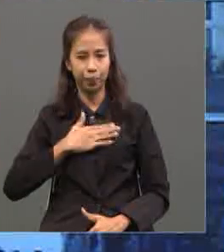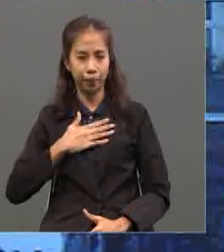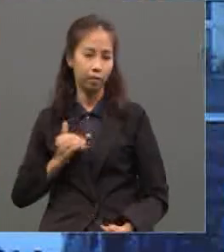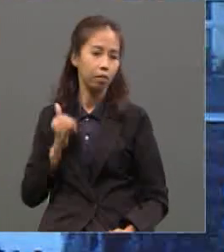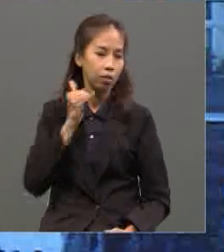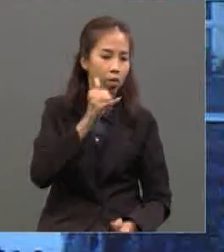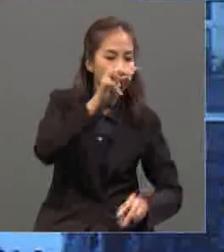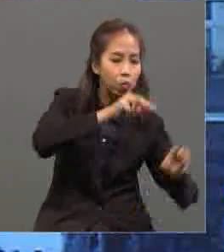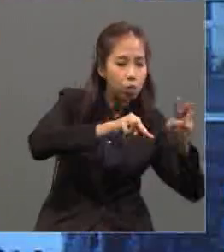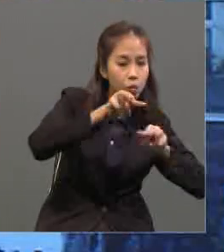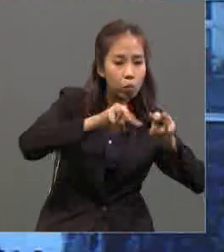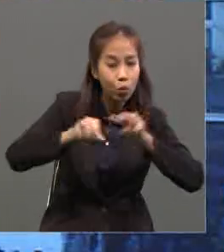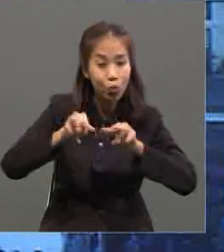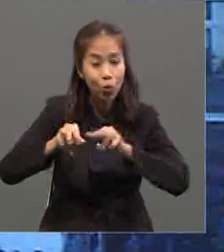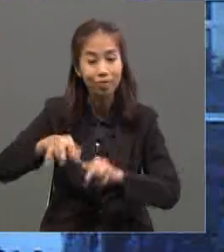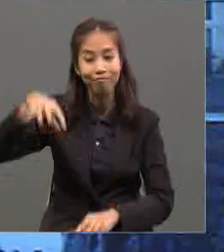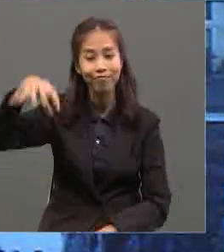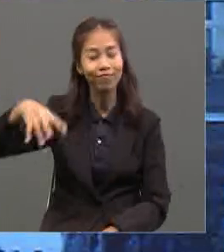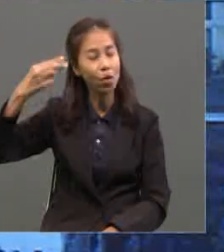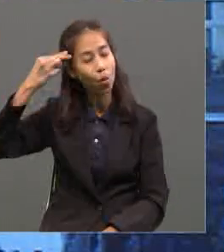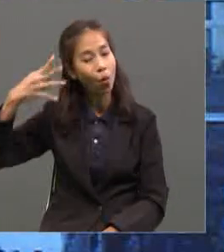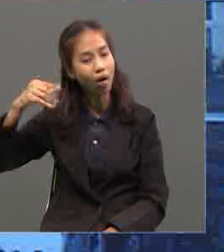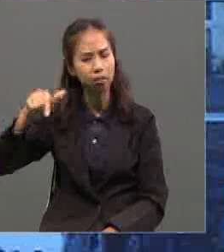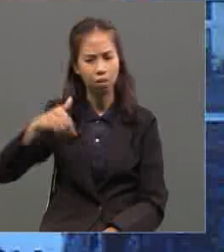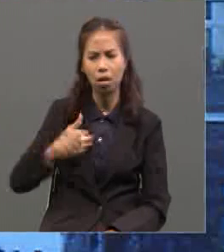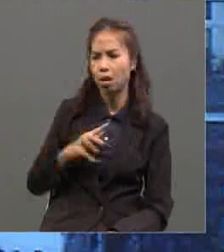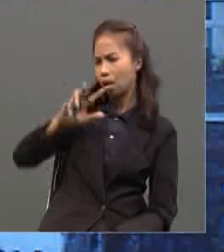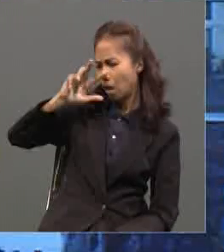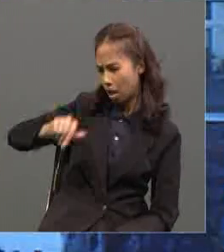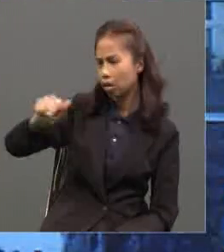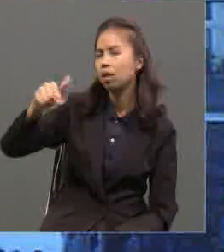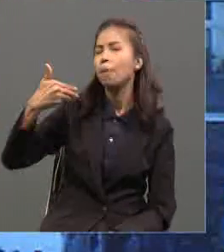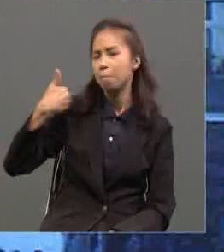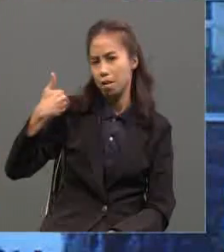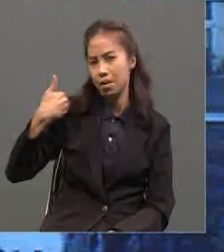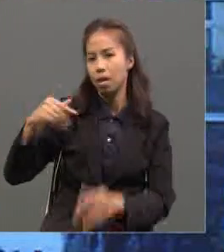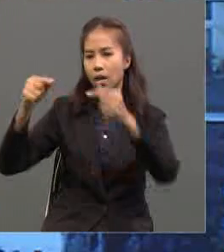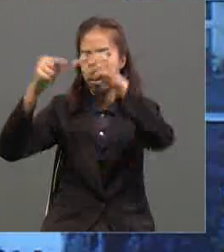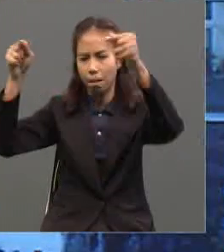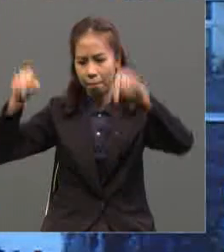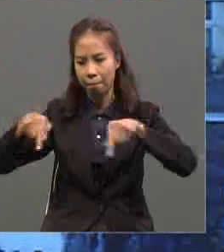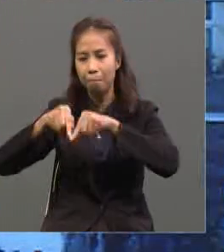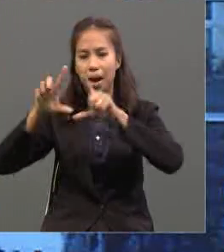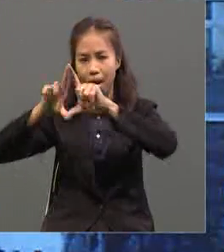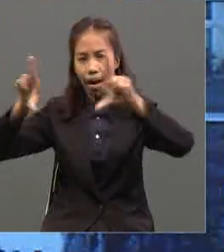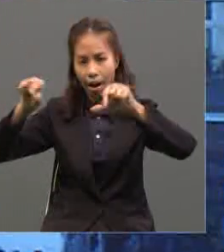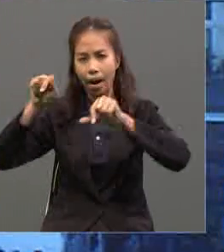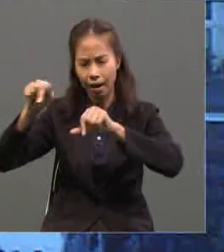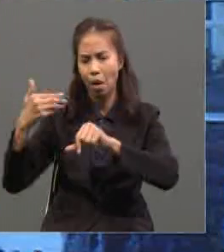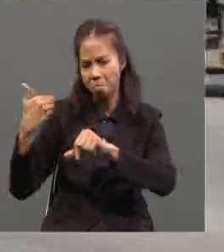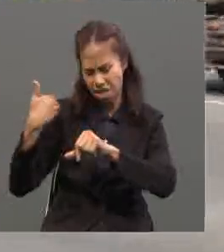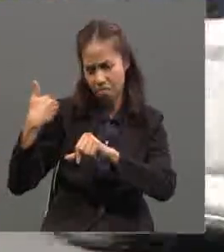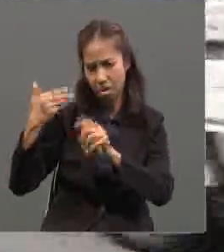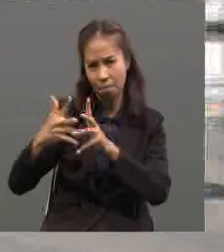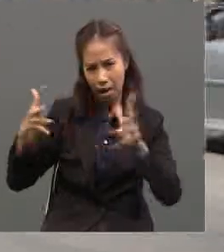ชมไปสำรวจย่านห้วยขวางแต่ว่าไปแล้วก็ยังพบว่ามีป้ายหาเสียงของพรรคการเมืองติดตามพื้นที่สาธารณะอยู่เป็นจำนวนมากเลย